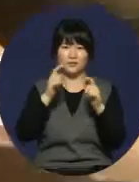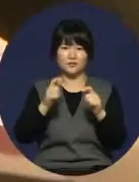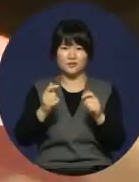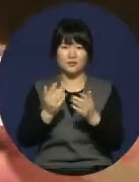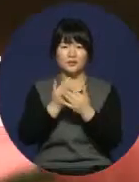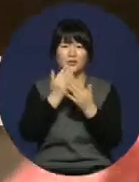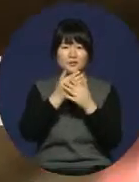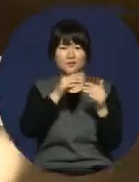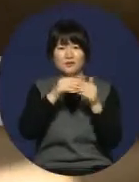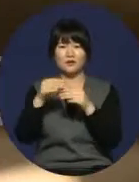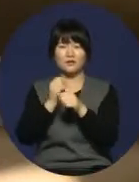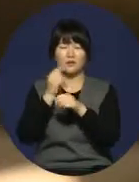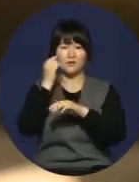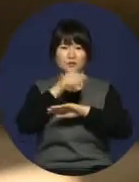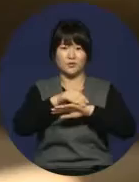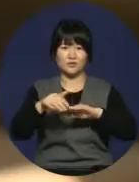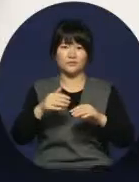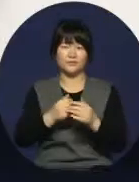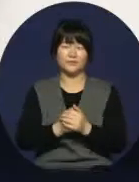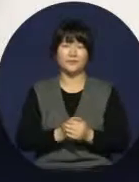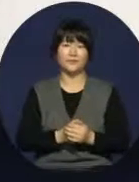발전을 선도해 나갈 계획입니다.